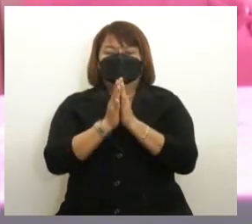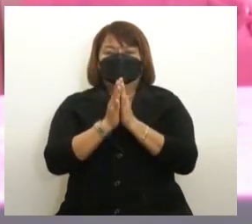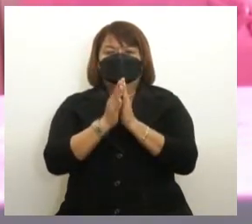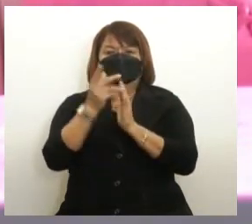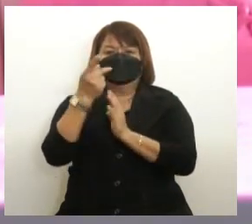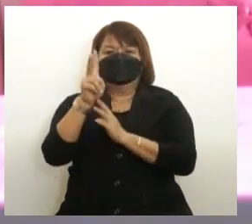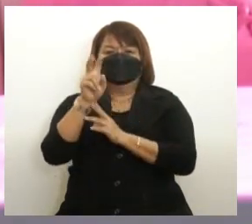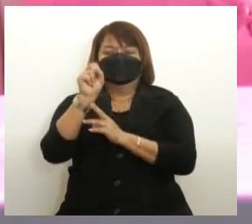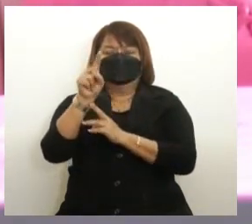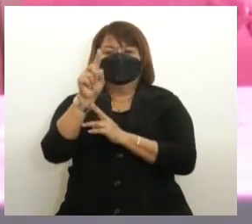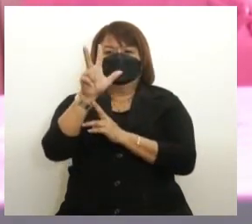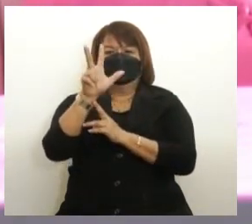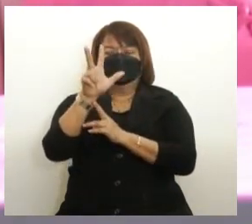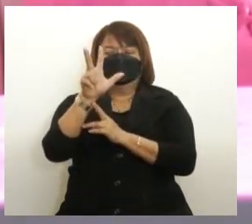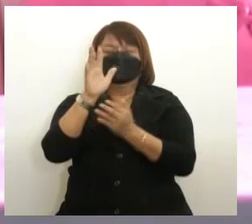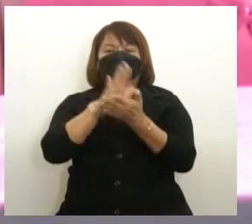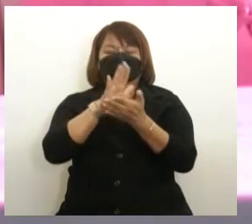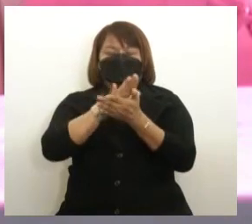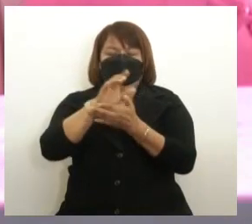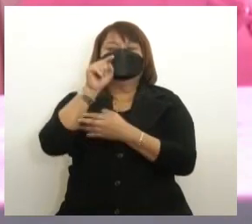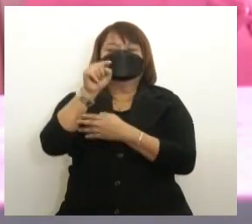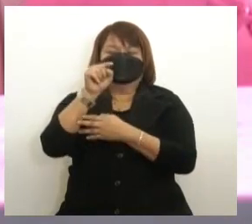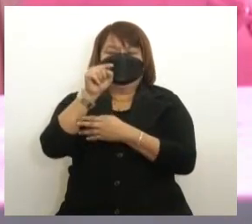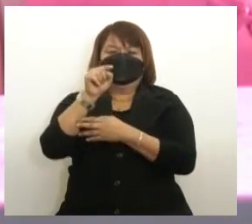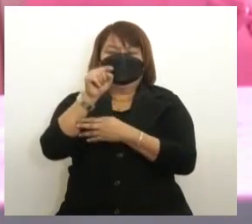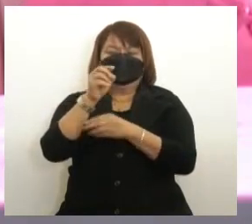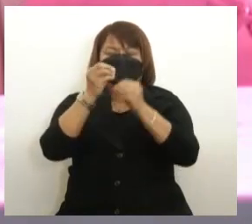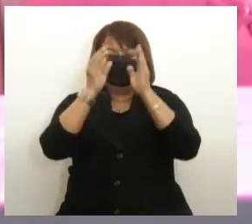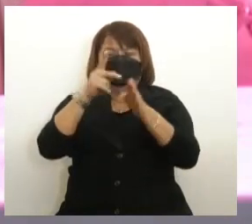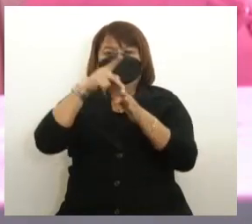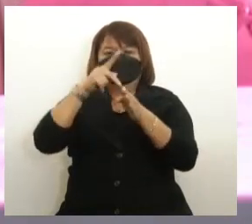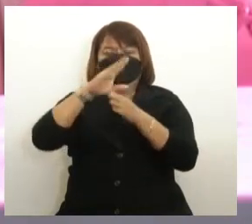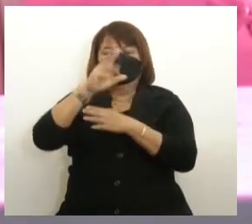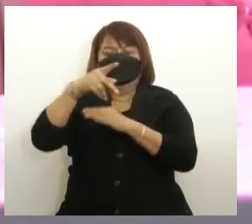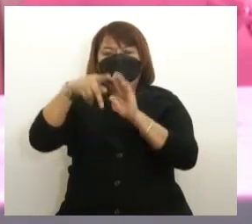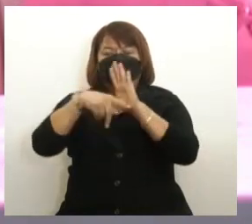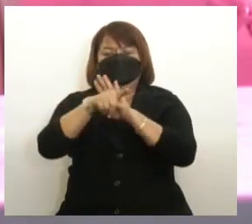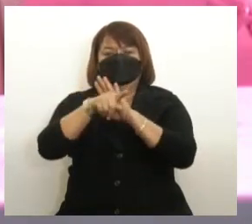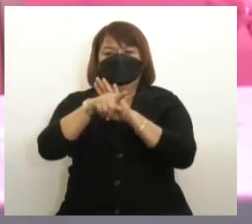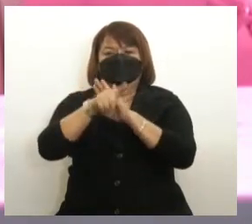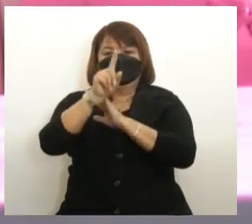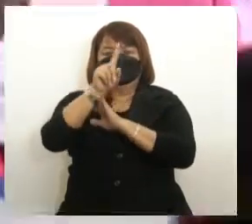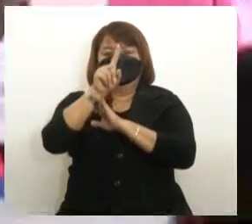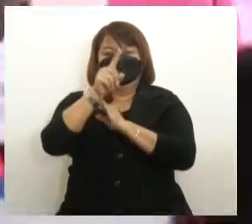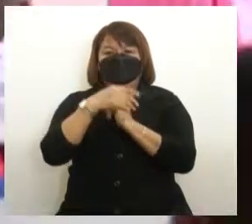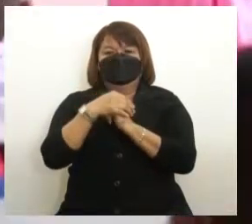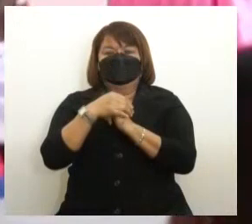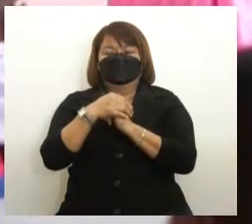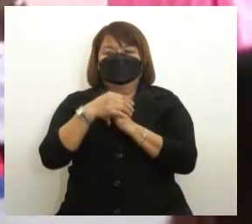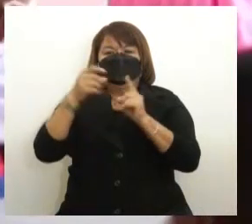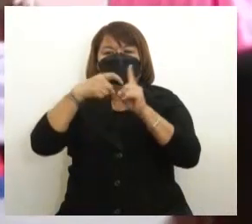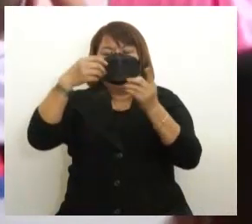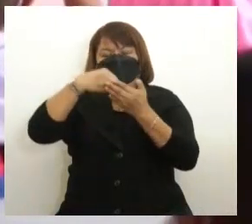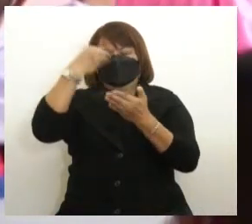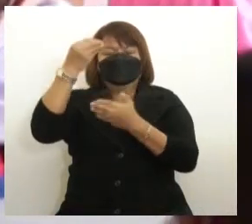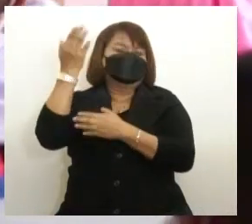ศษอยู่โรงเรียนบ้านชุมทองเป็นครูประจำชั้นชั้นประถมศึกษาปีที่1คือจากการเรียนมา